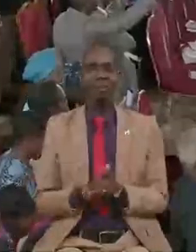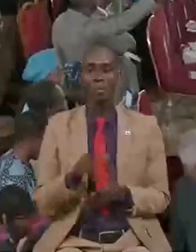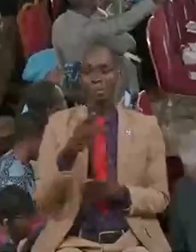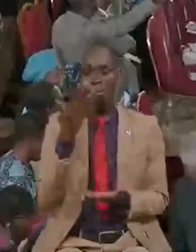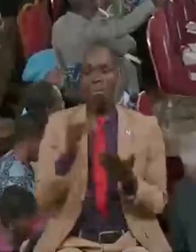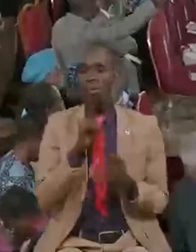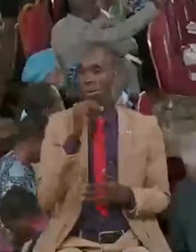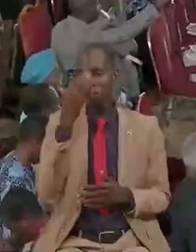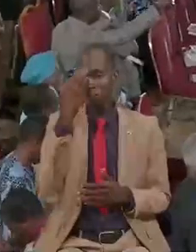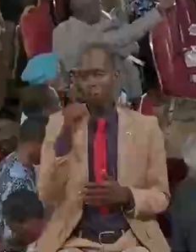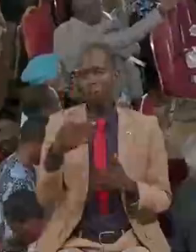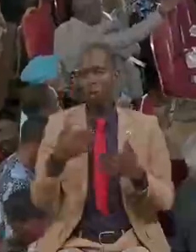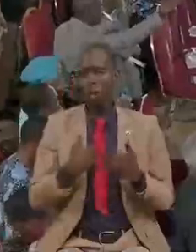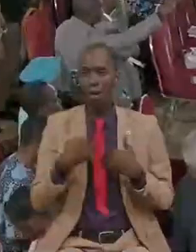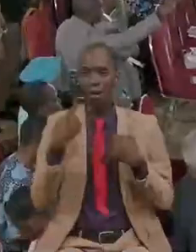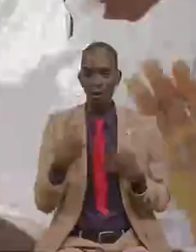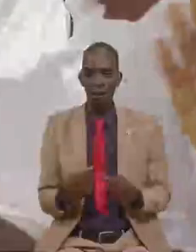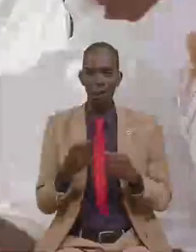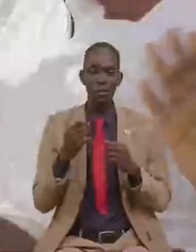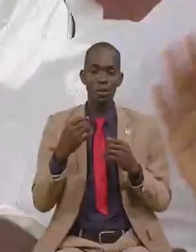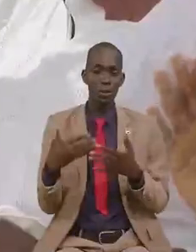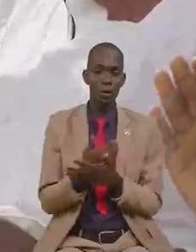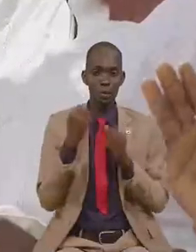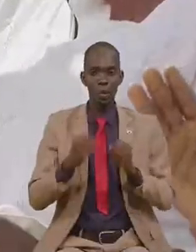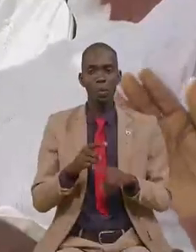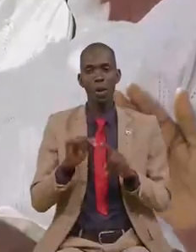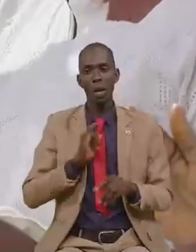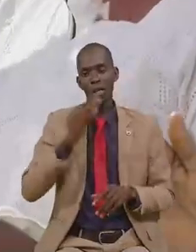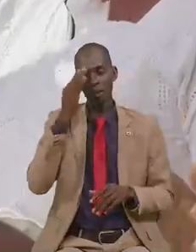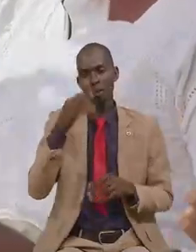Tu peux ne pas savoir que tu as une nouvelle puissance, mais je sais que tu as une nouvelle puissance.